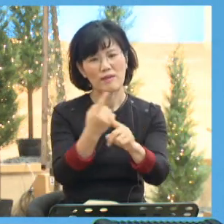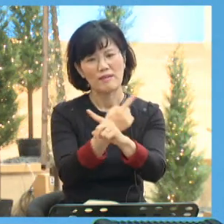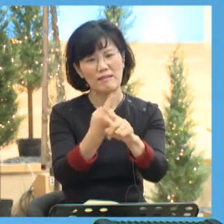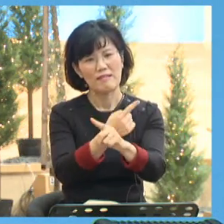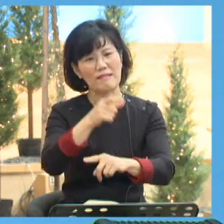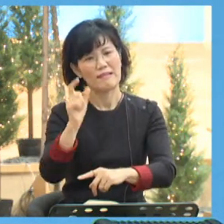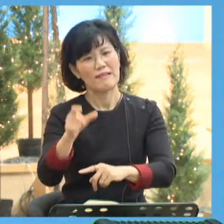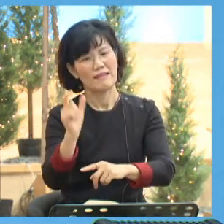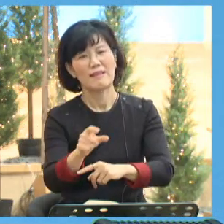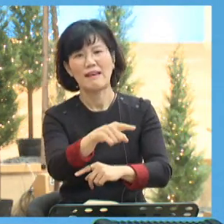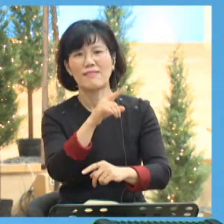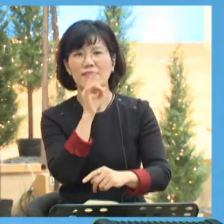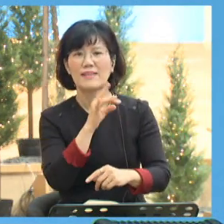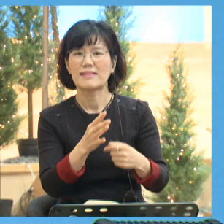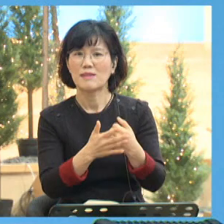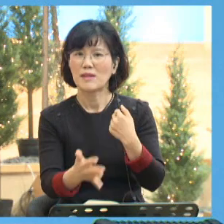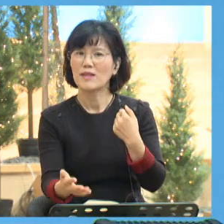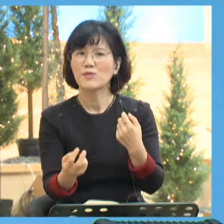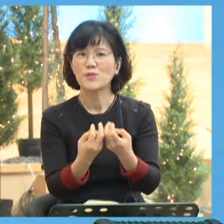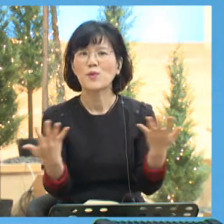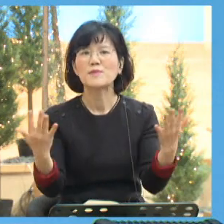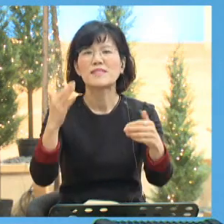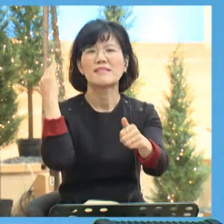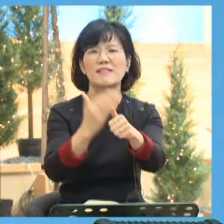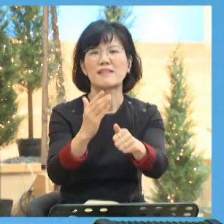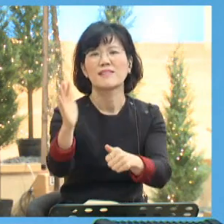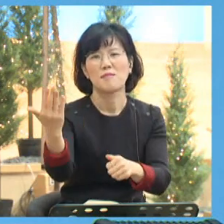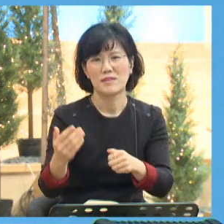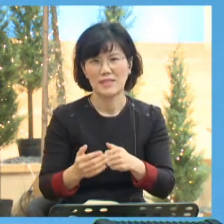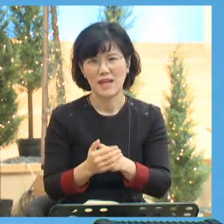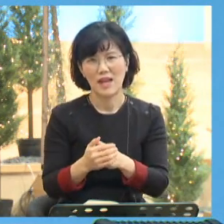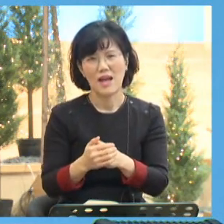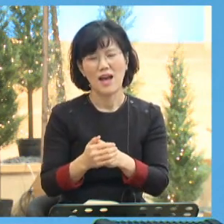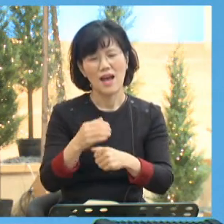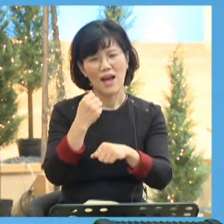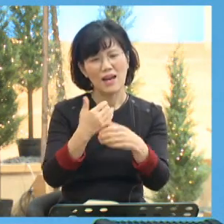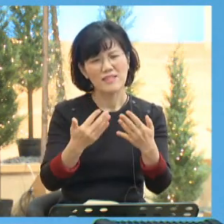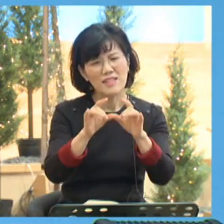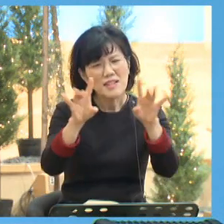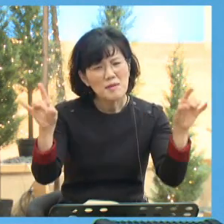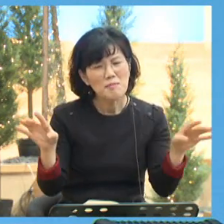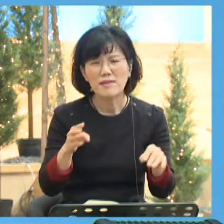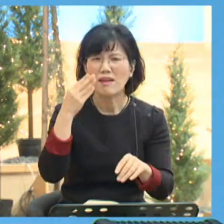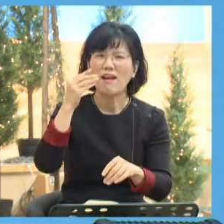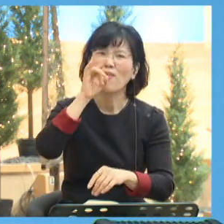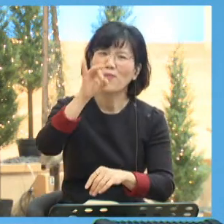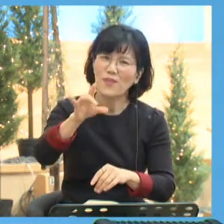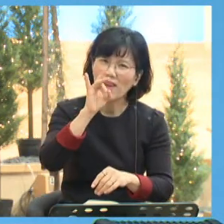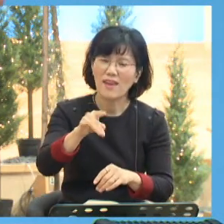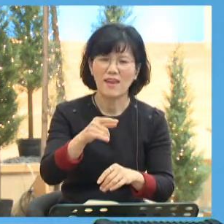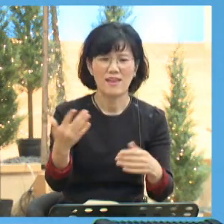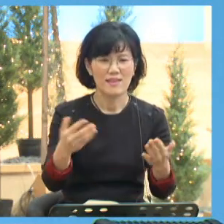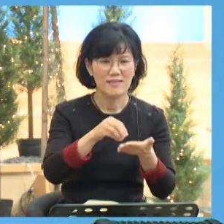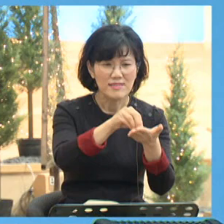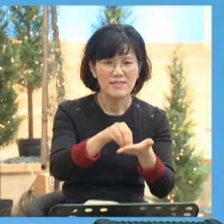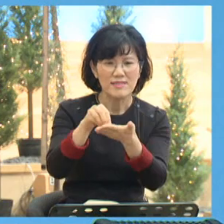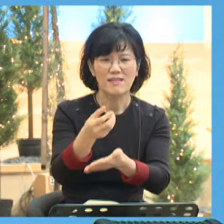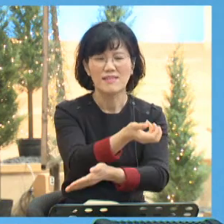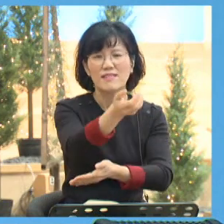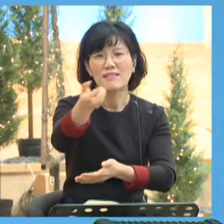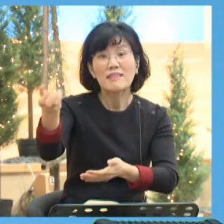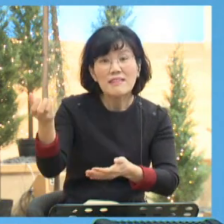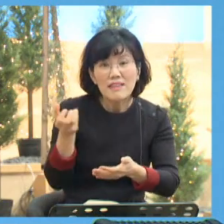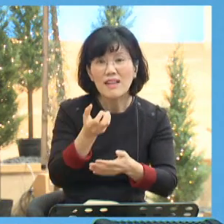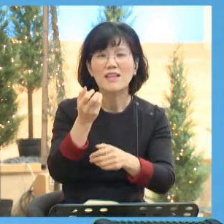없으니까 결국은 최악을 다하게 되어 졌습니다 뭐 하는 일마다 잘 되지가 않았어요 이 직장 재직자 옮겨 다니는 데